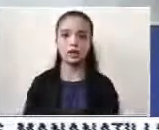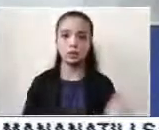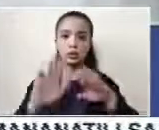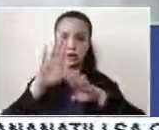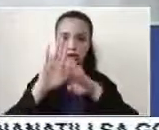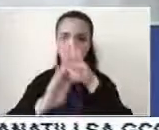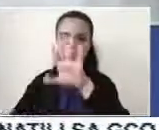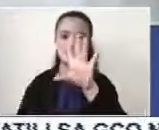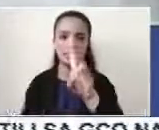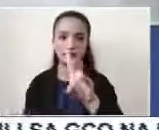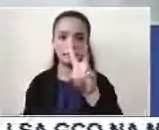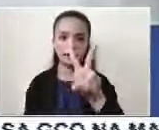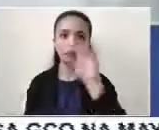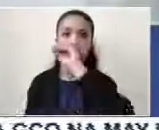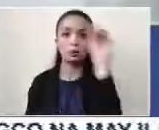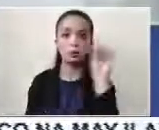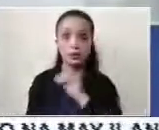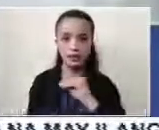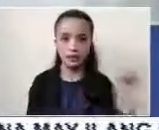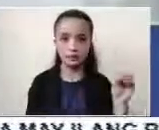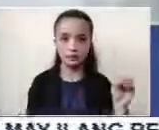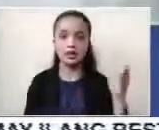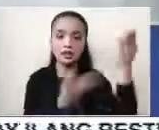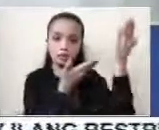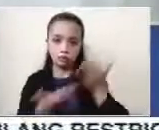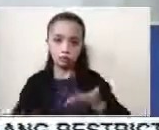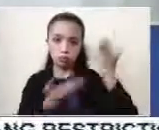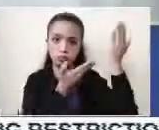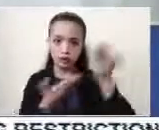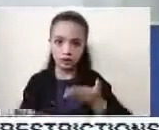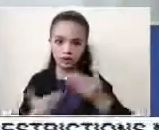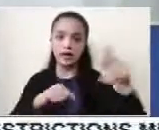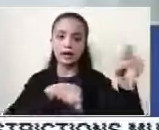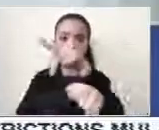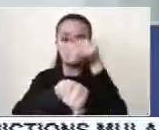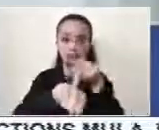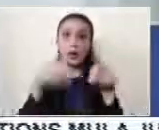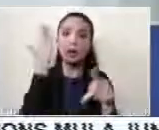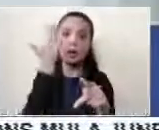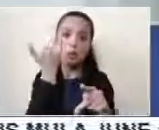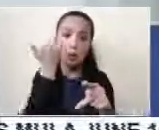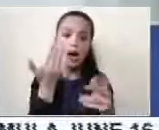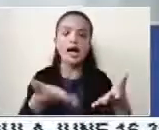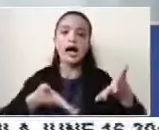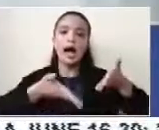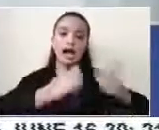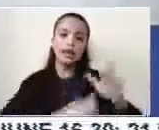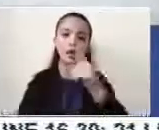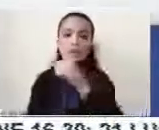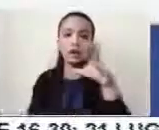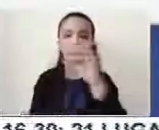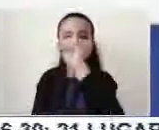At oras na aprobahan, mabibigyan ng negosyo ng dagdag na 10% capacity.